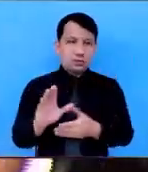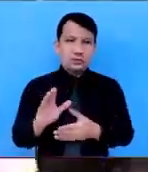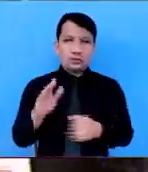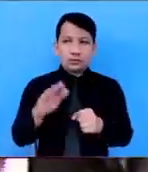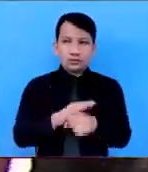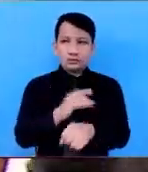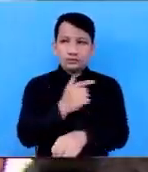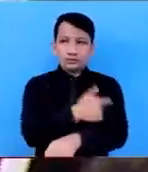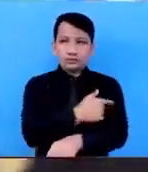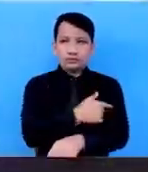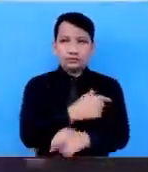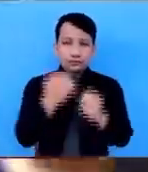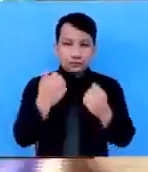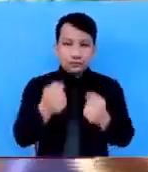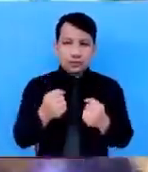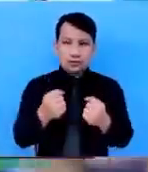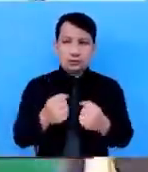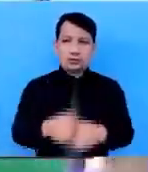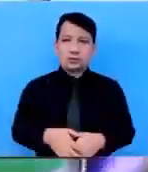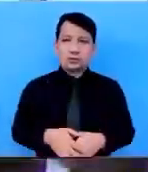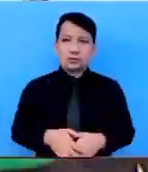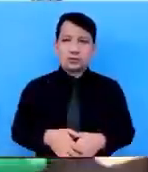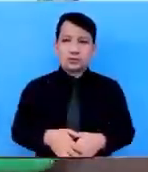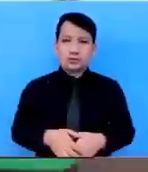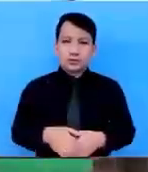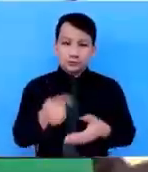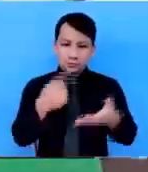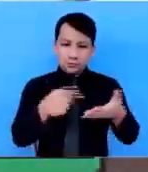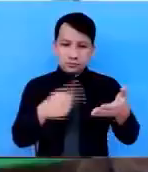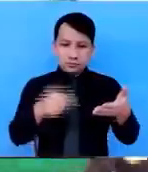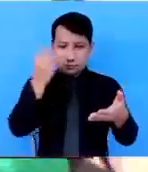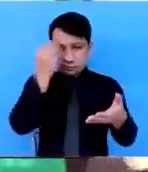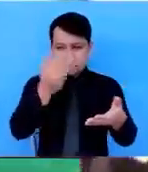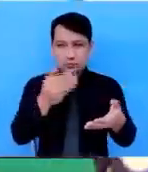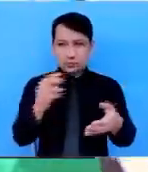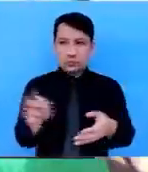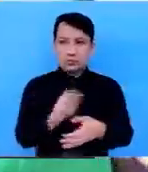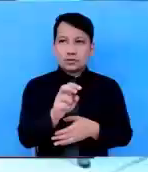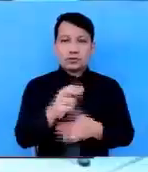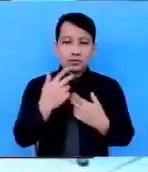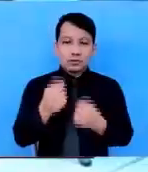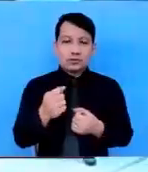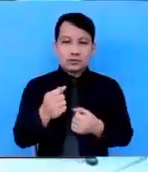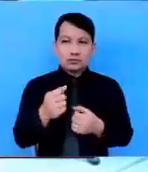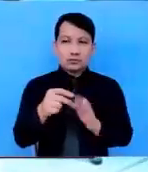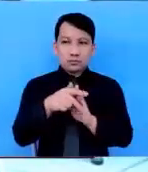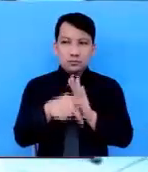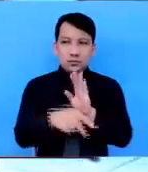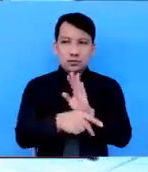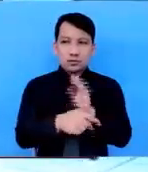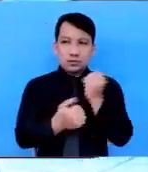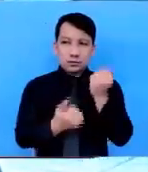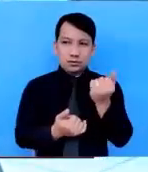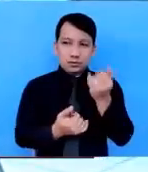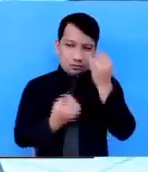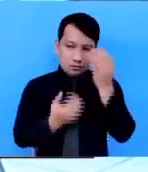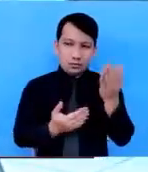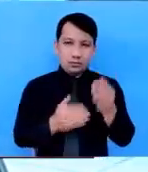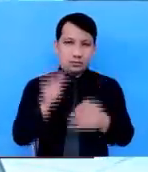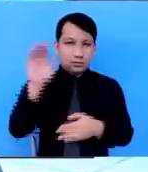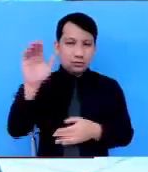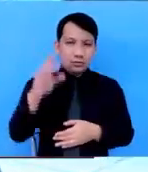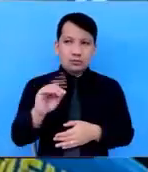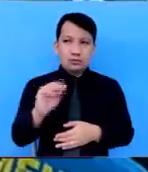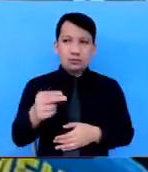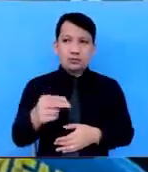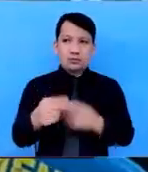at nakarecover na. Pero under verification pa kanilang travel history at health status. Kaya naman abot-abot ang panawagan ng DOH sa